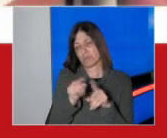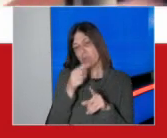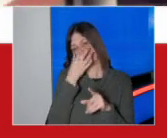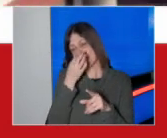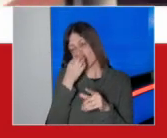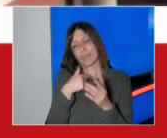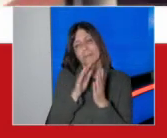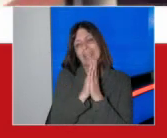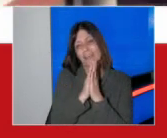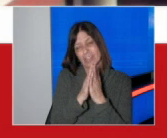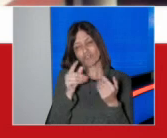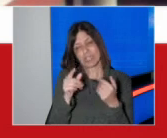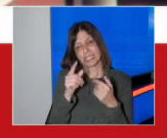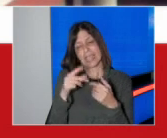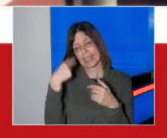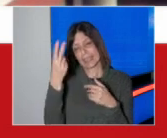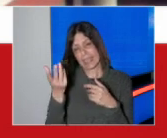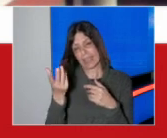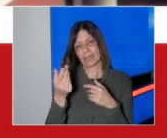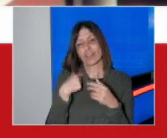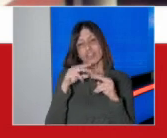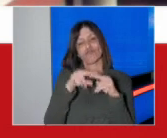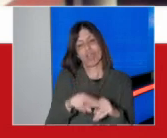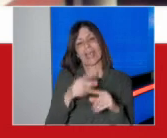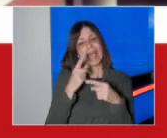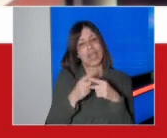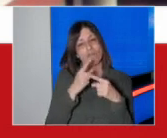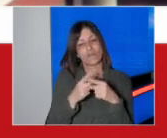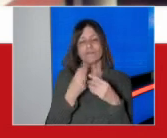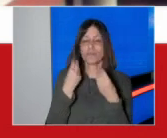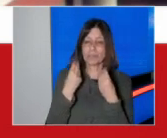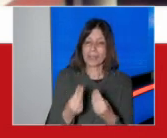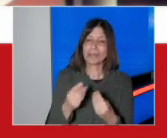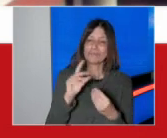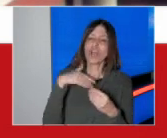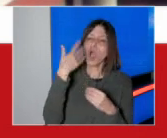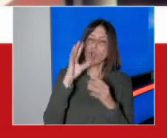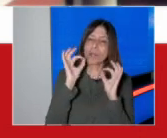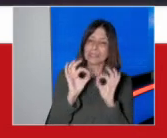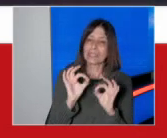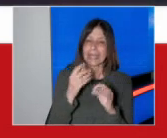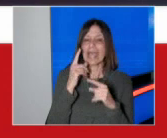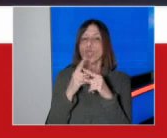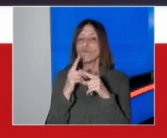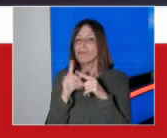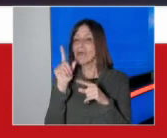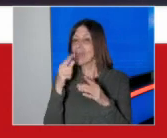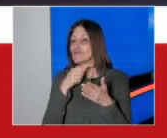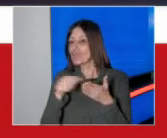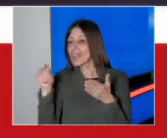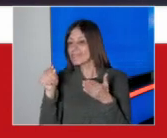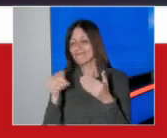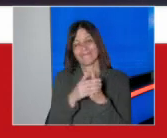אז אני מקווה שזה התרחיש, ואנחנו נשאר חיוביים ואופטימיים שהכל יהיה בסדר. חיוביים אך שליליים, פרופסור סיריל